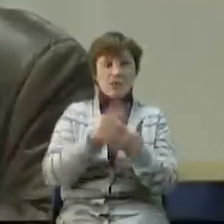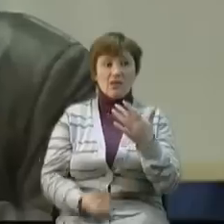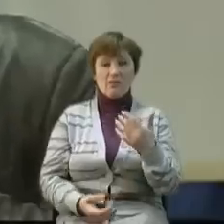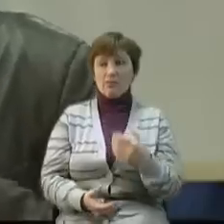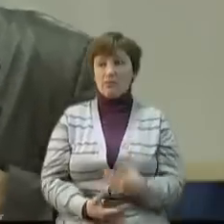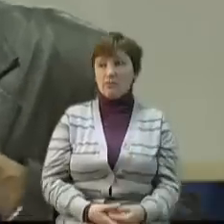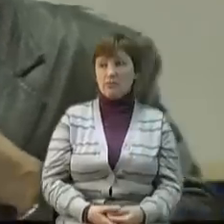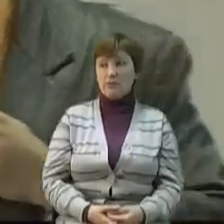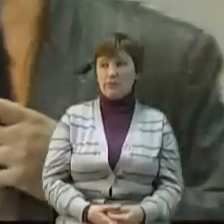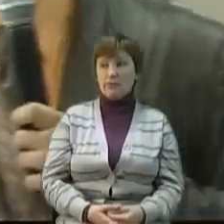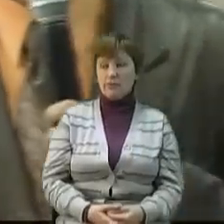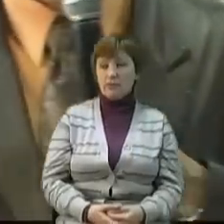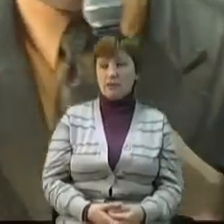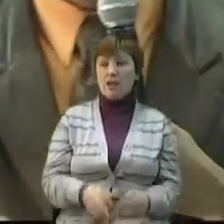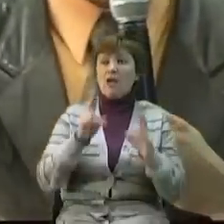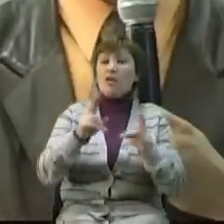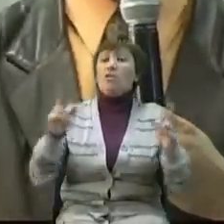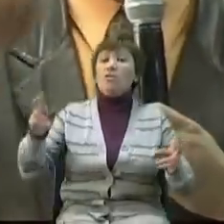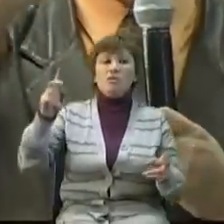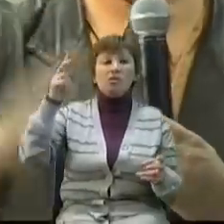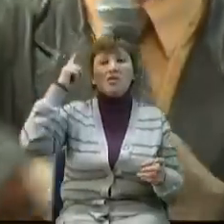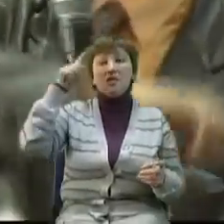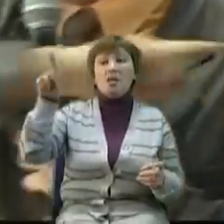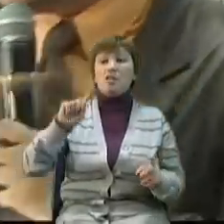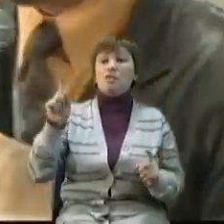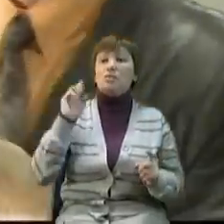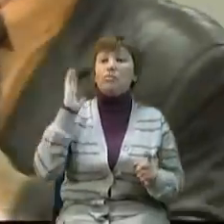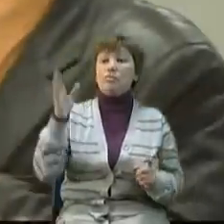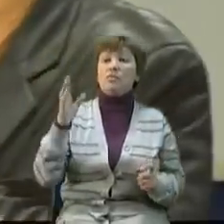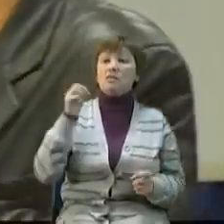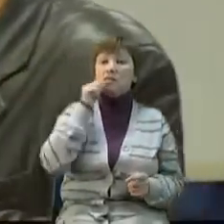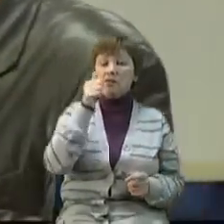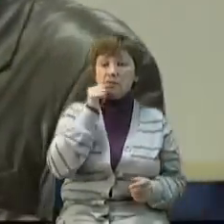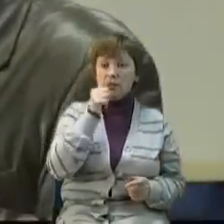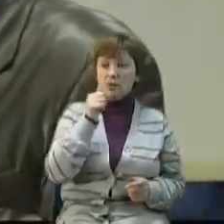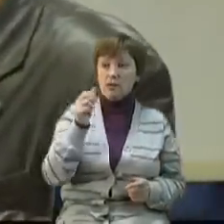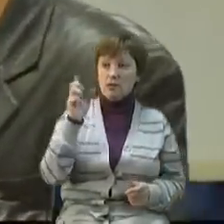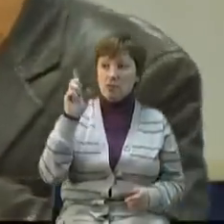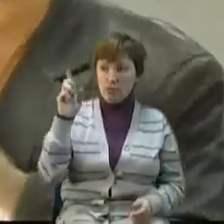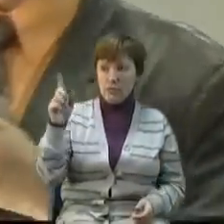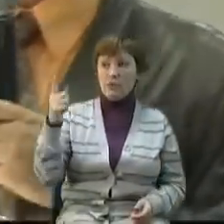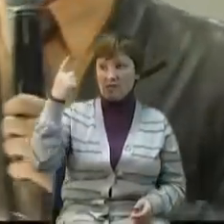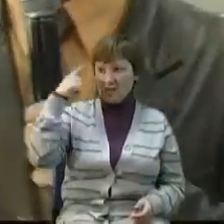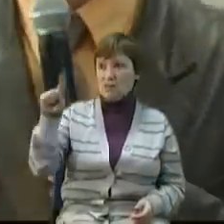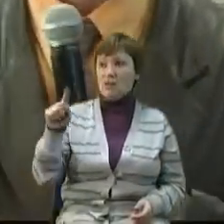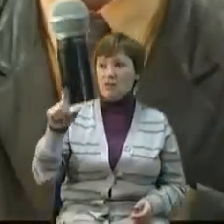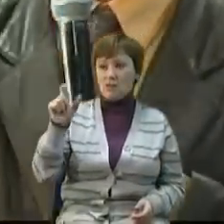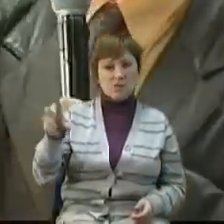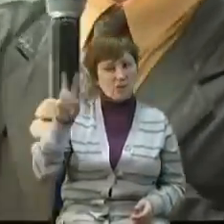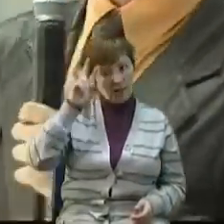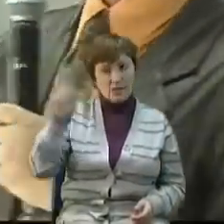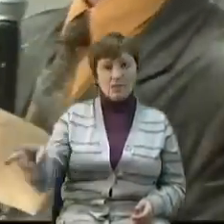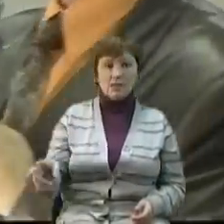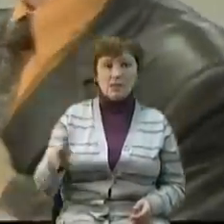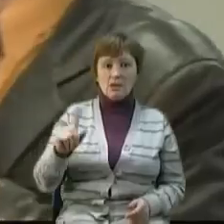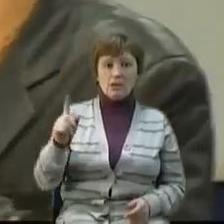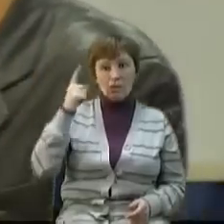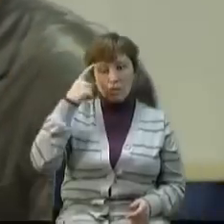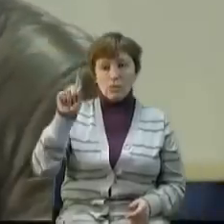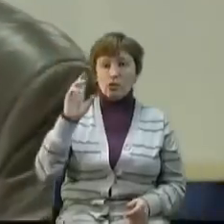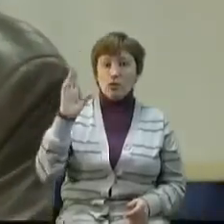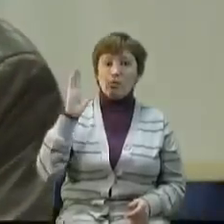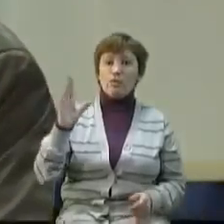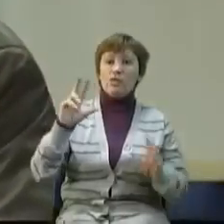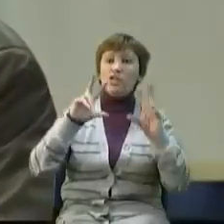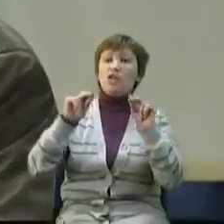Кто знал, что будет завтра? Бог знал, человек не знал. Он думал, что у него будет счастье, а